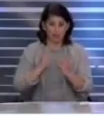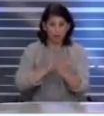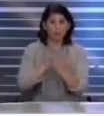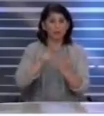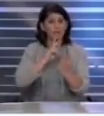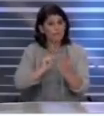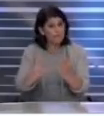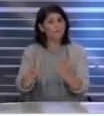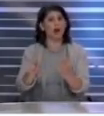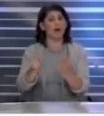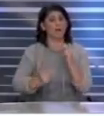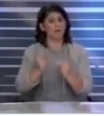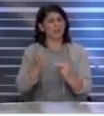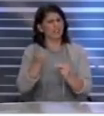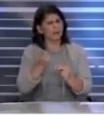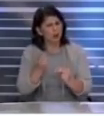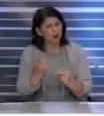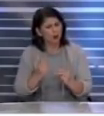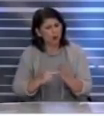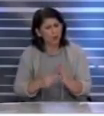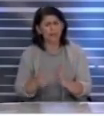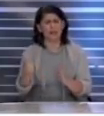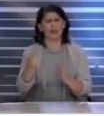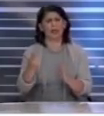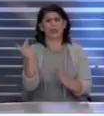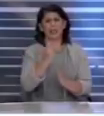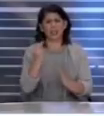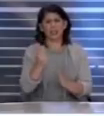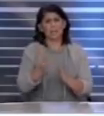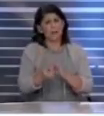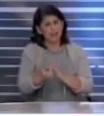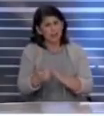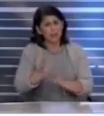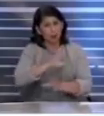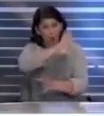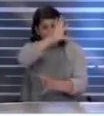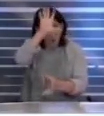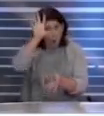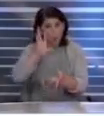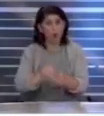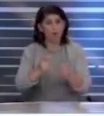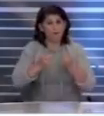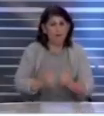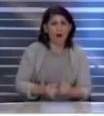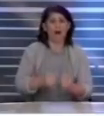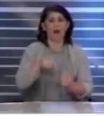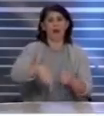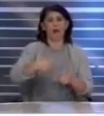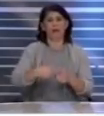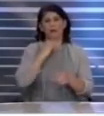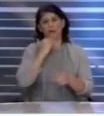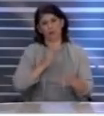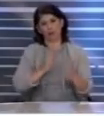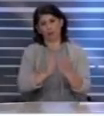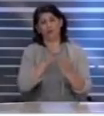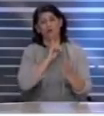προβλήματα κοινωνικά, χρηματοοικονομικά, διαρθρωτικά και μεταναστευτικά, όλος ενδεχομένως δεν θα μπορούσε να τα είχε αντιμετωπίσει